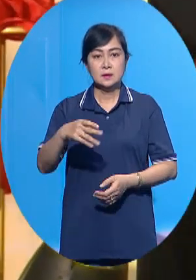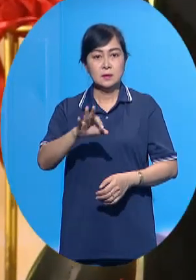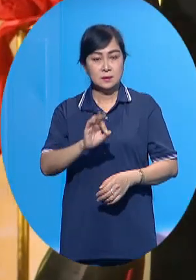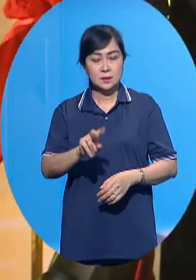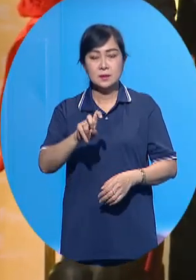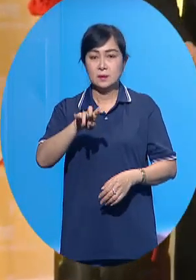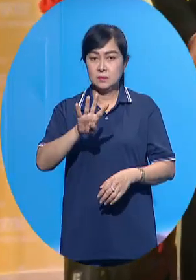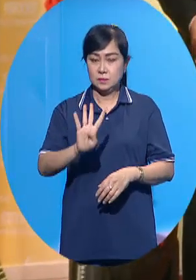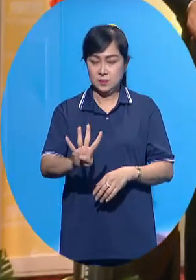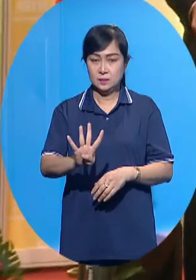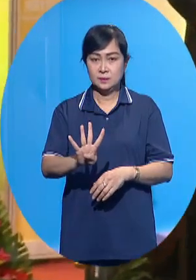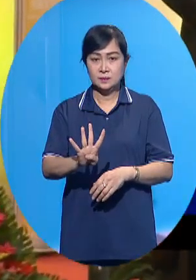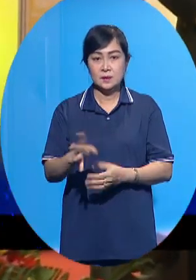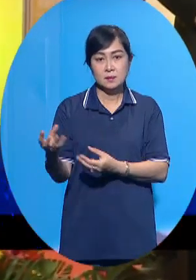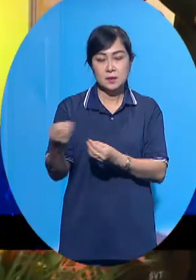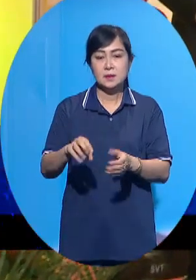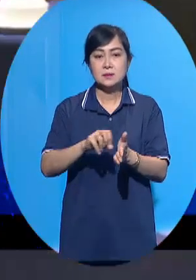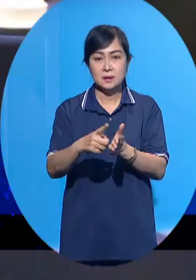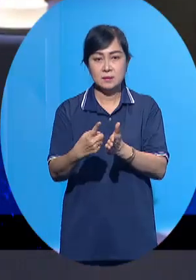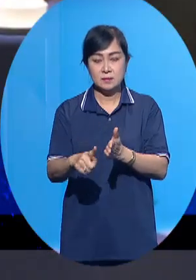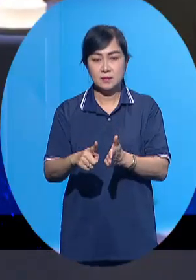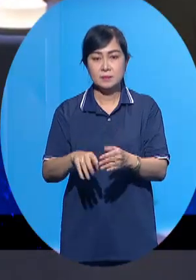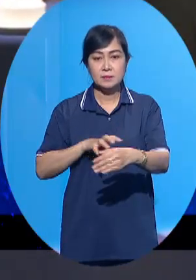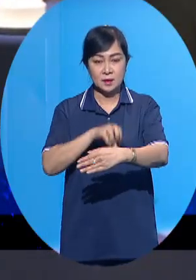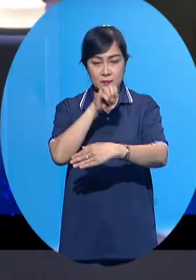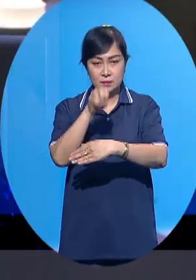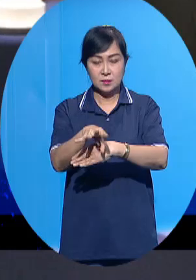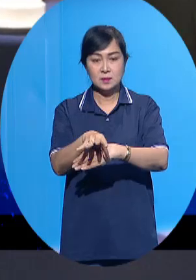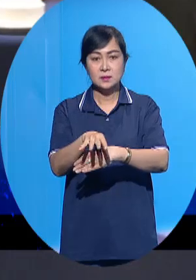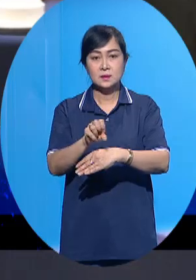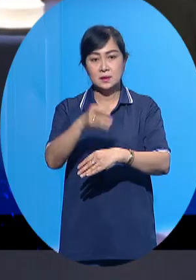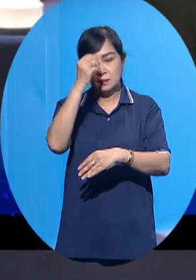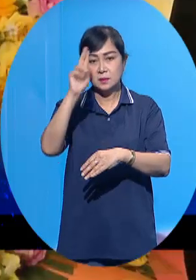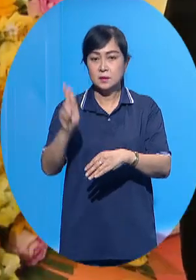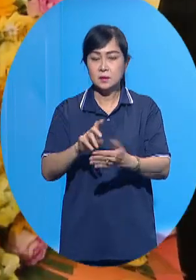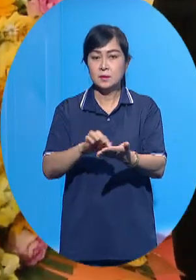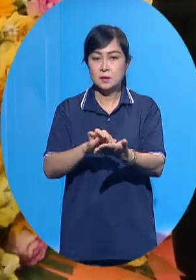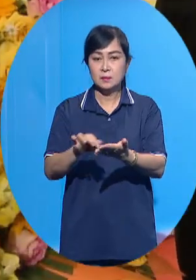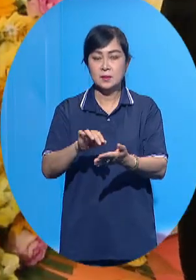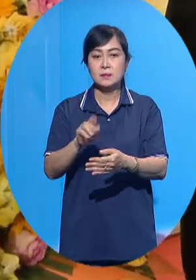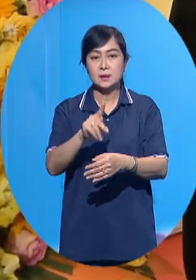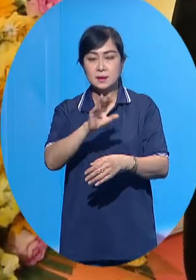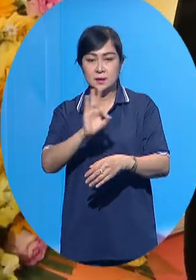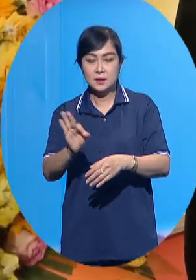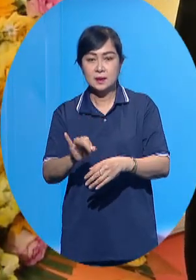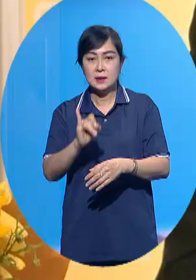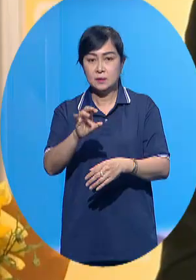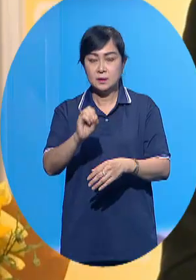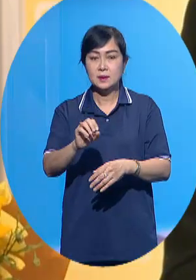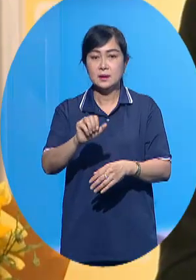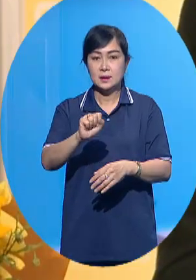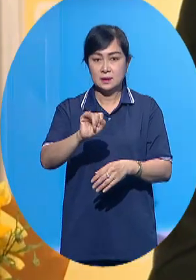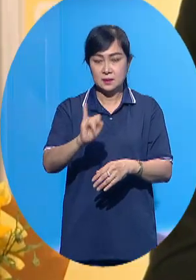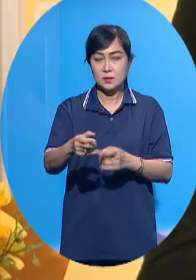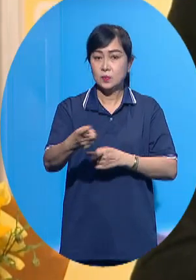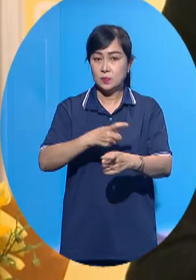GROTEX 2024 mang đến nhiều giải pháp về phân bón, chế phẩm sinh học, ứng dụng công nghệ Big Data, IoT, AI